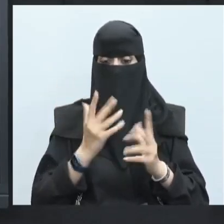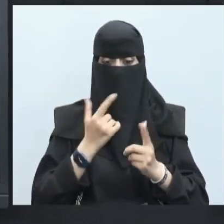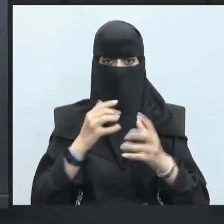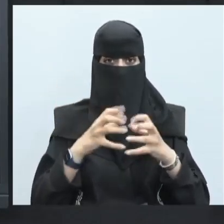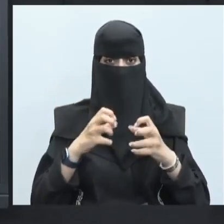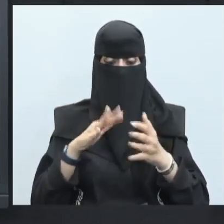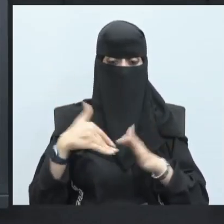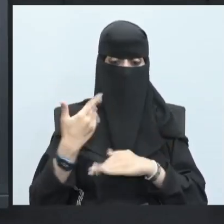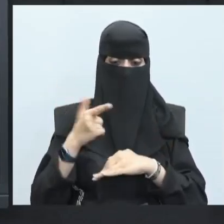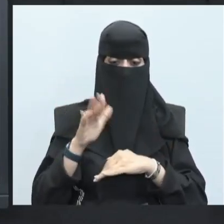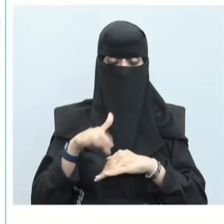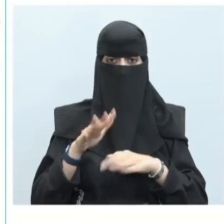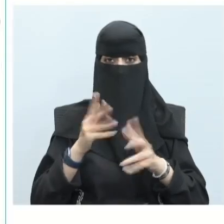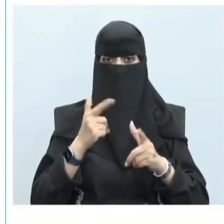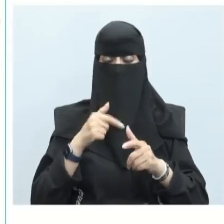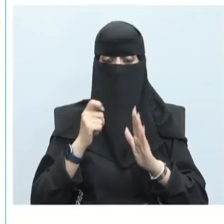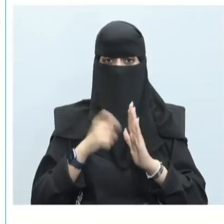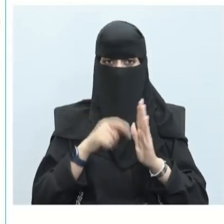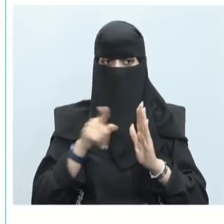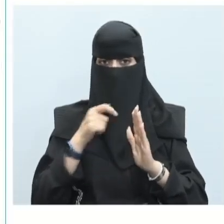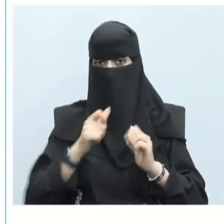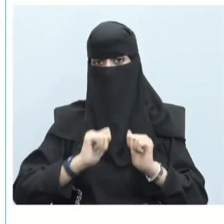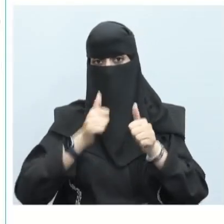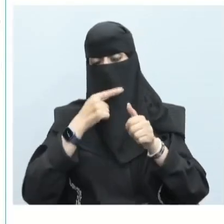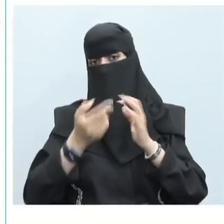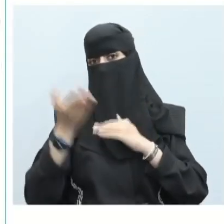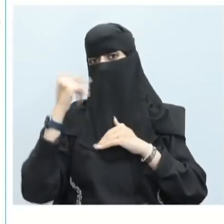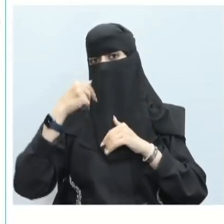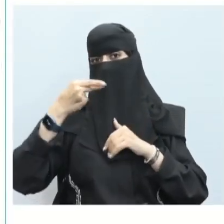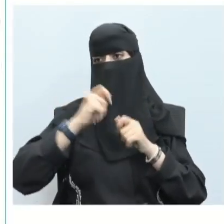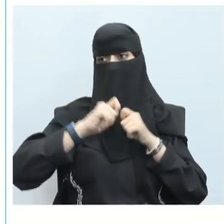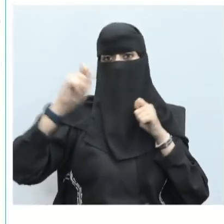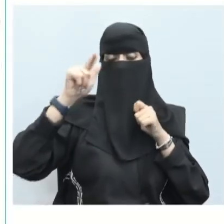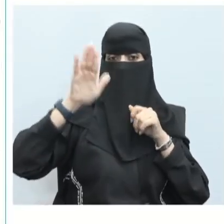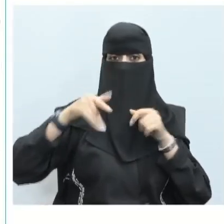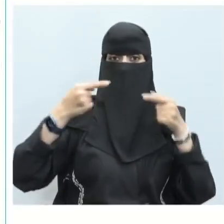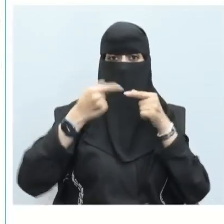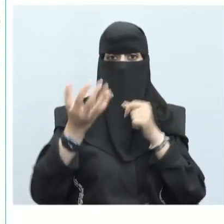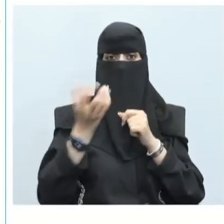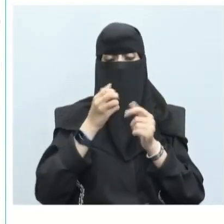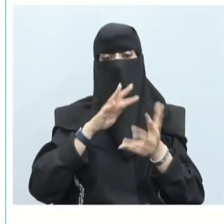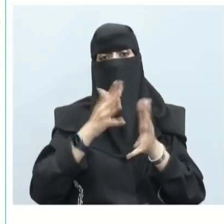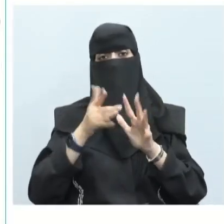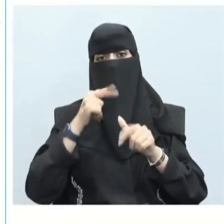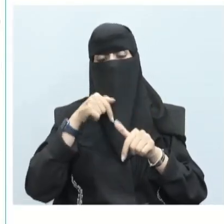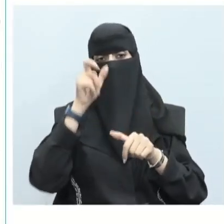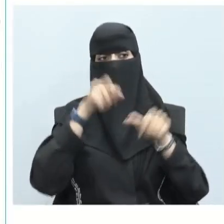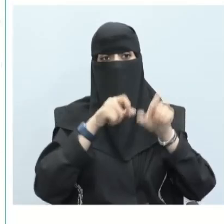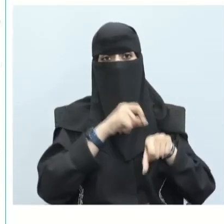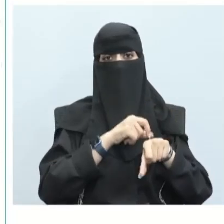التي تليها كيف تفسر حقيقه القدرات الخارقه عن بعد التي يمتلكها بعض